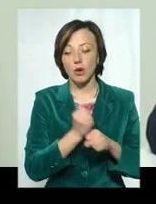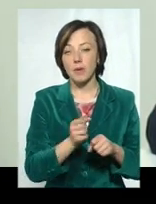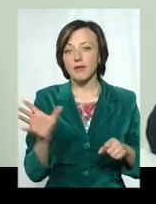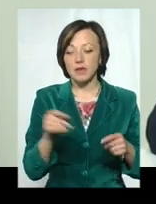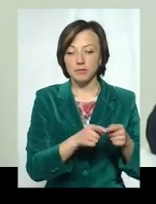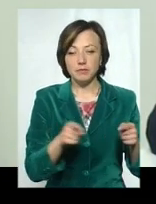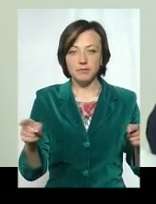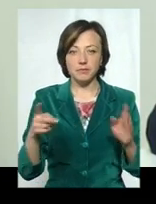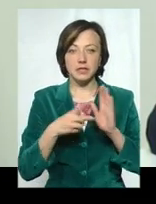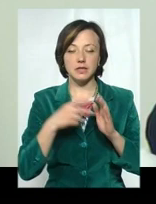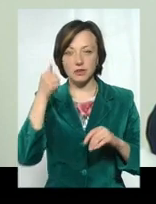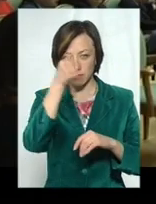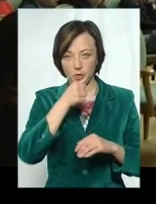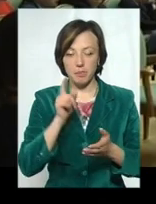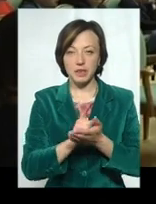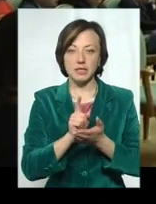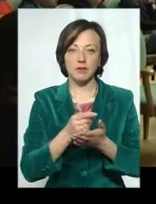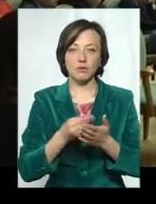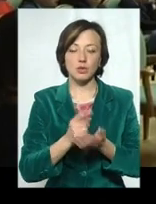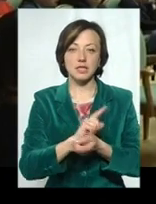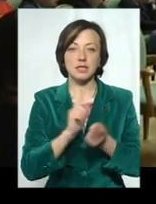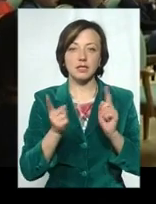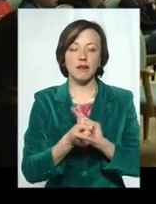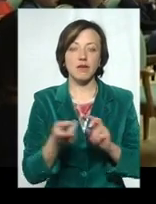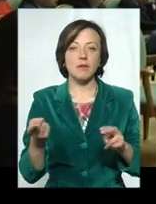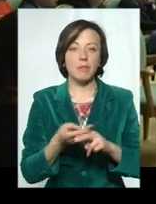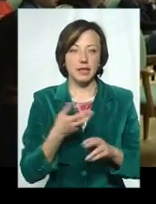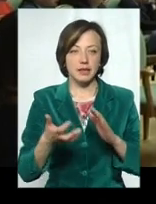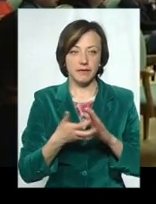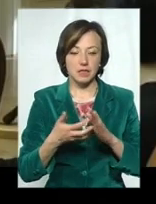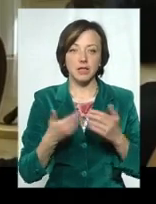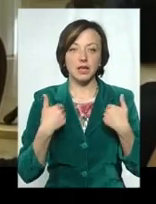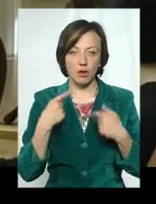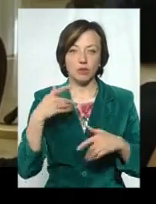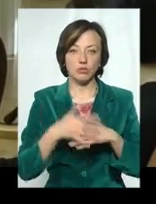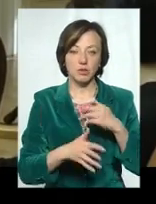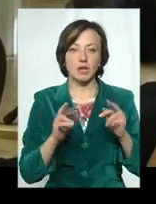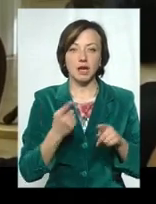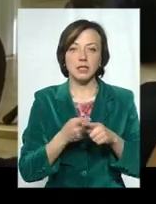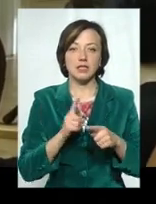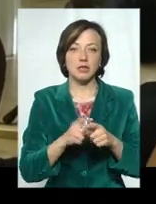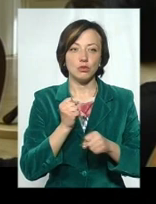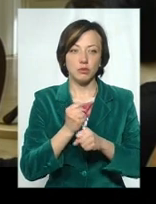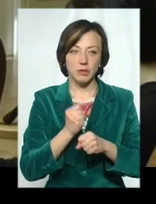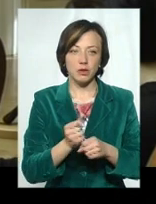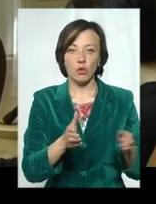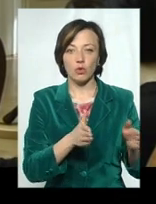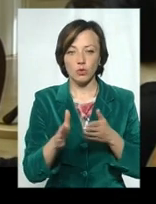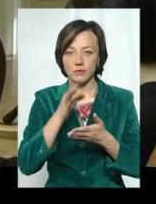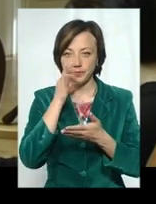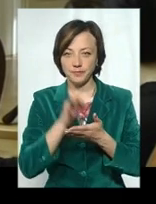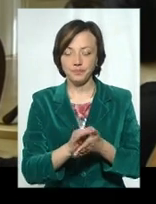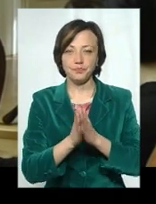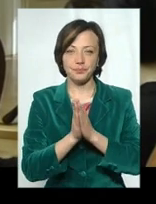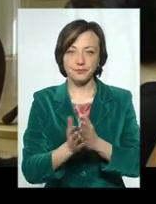років пенсійний фонд став бездефіцитним. Я розумію, як це зробити, і готовий нести за це відповідальність. Буду просити